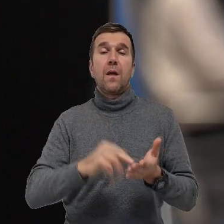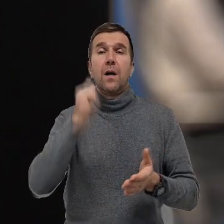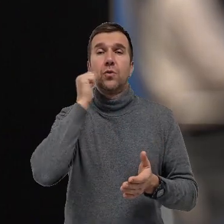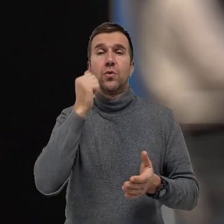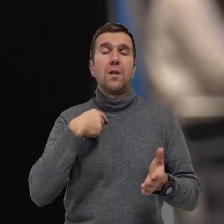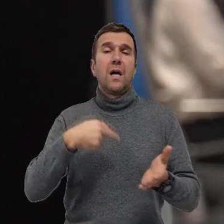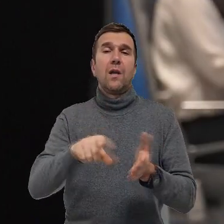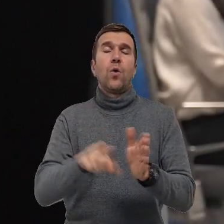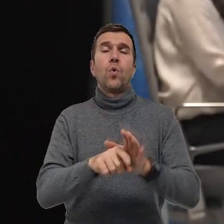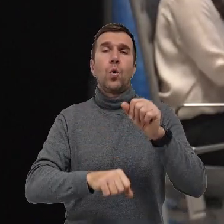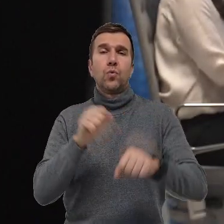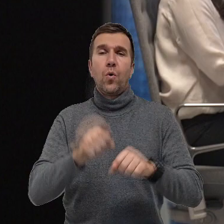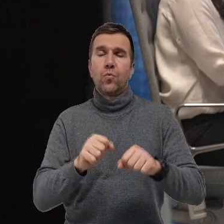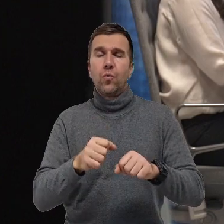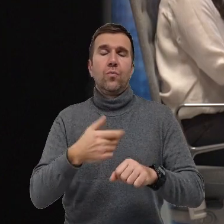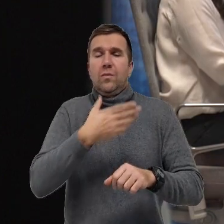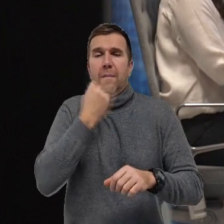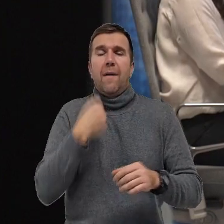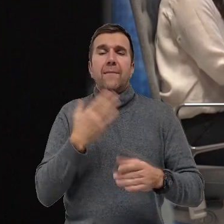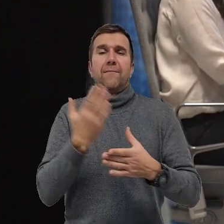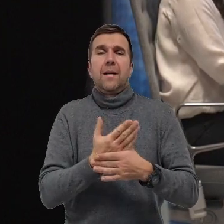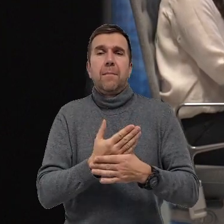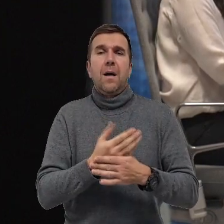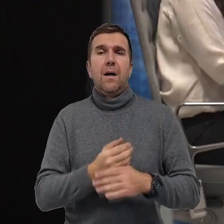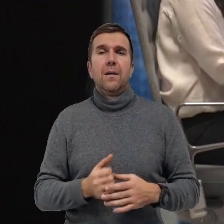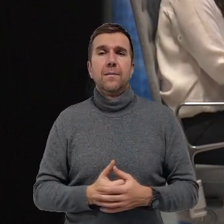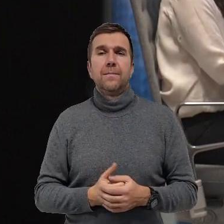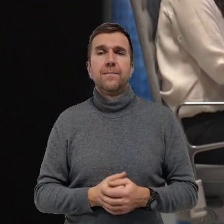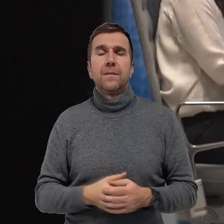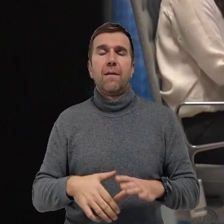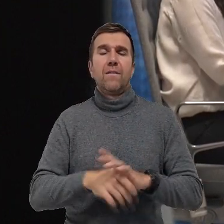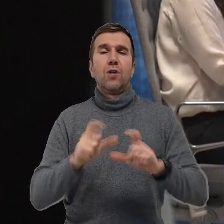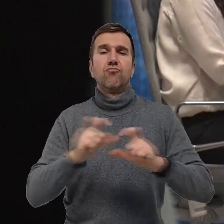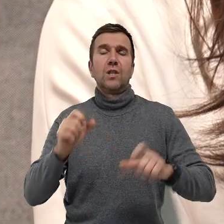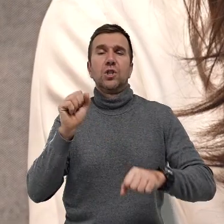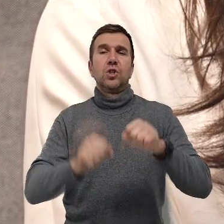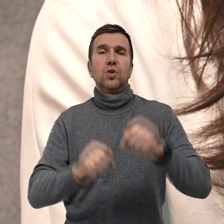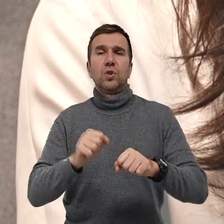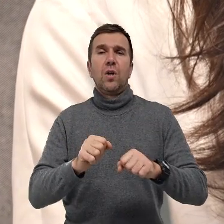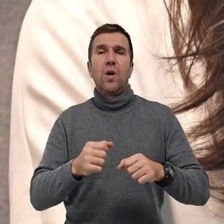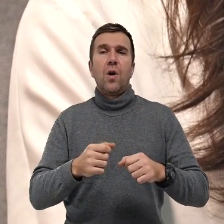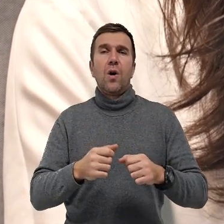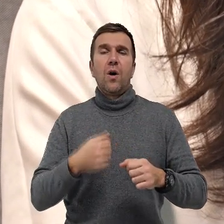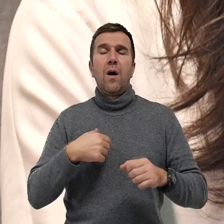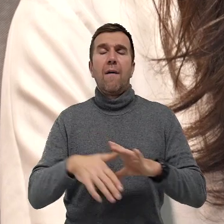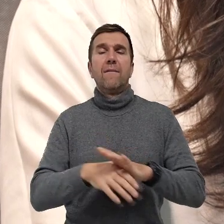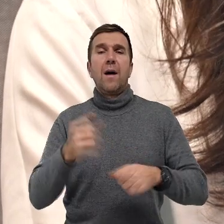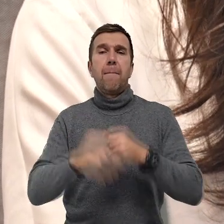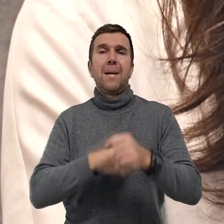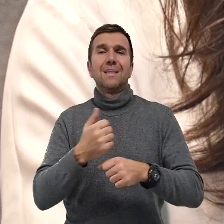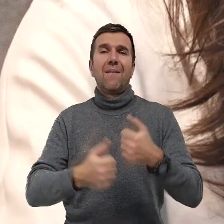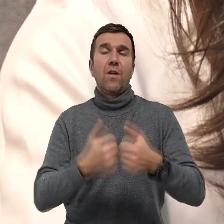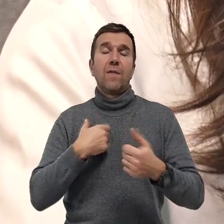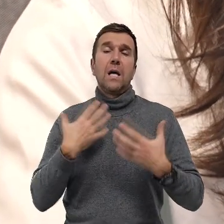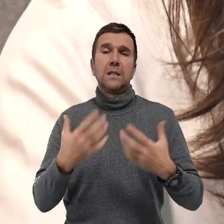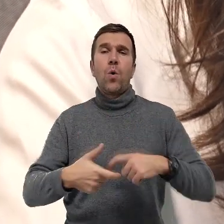dzień nie chodzę do sądu i nie reprezentuję swoich klientów podczas rozpraw sądowych. I tą pracę zawodową staram